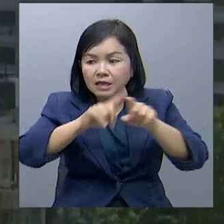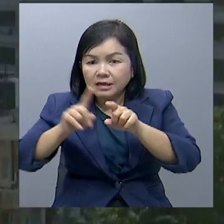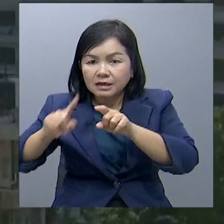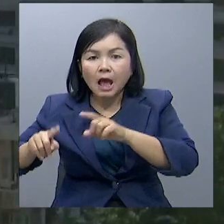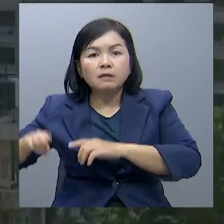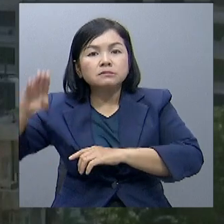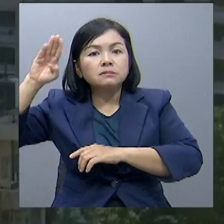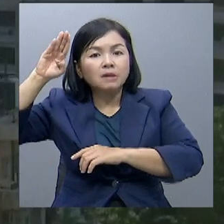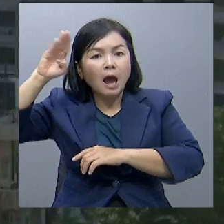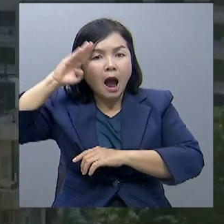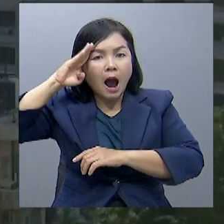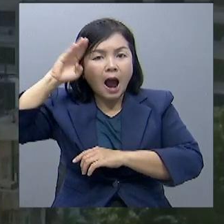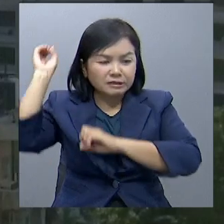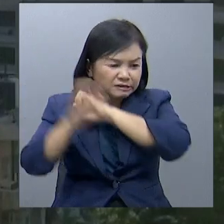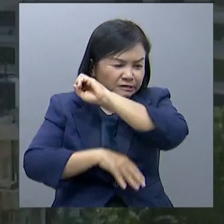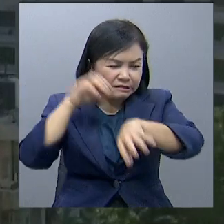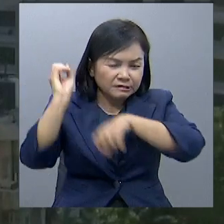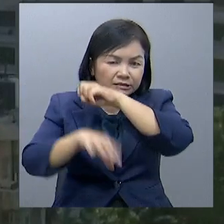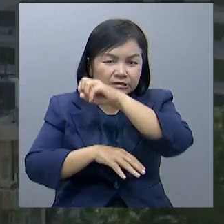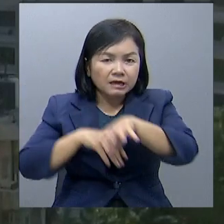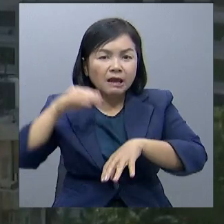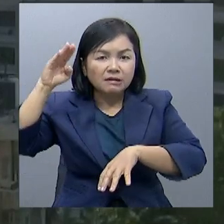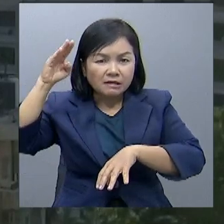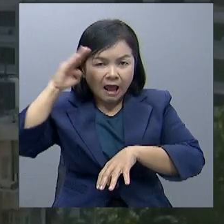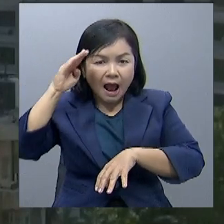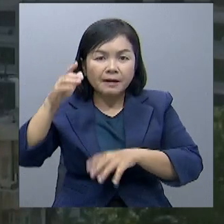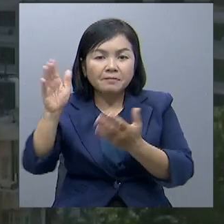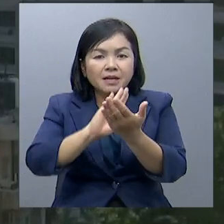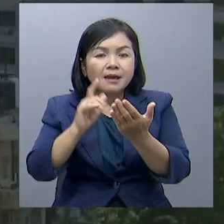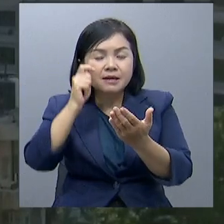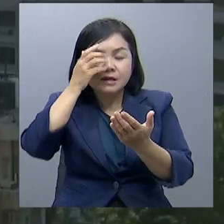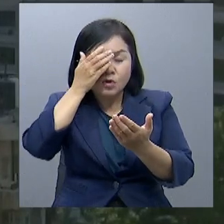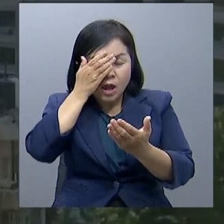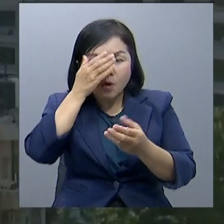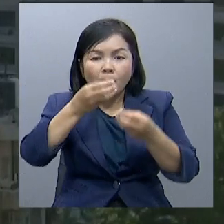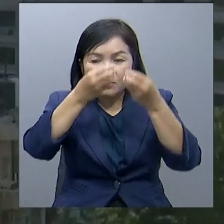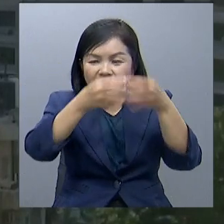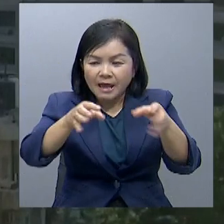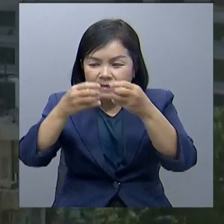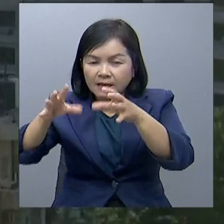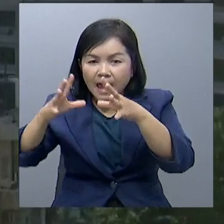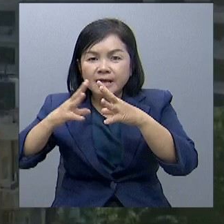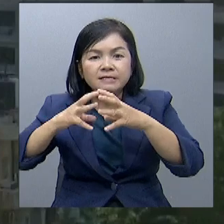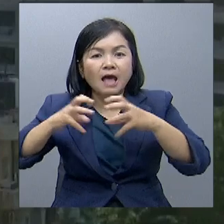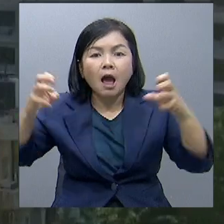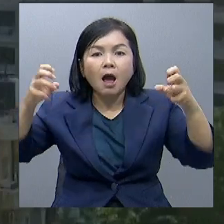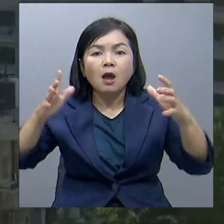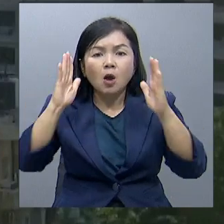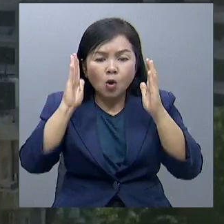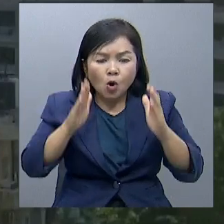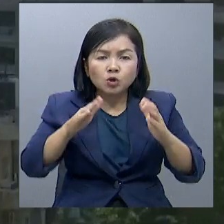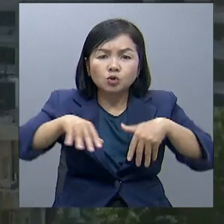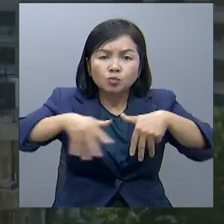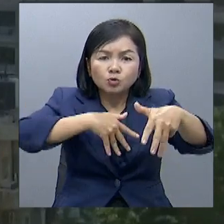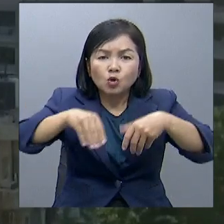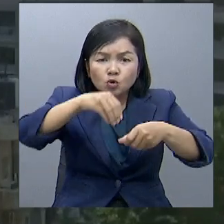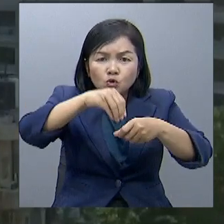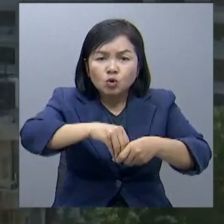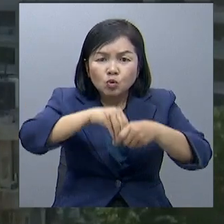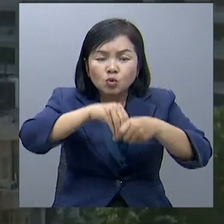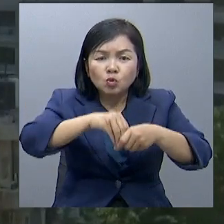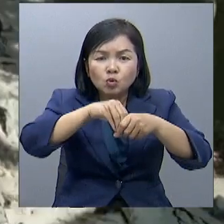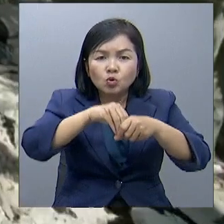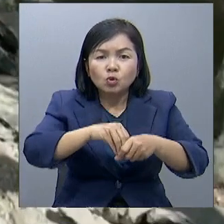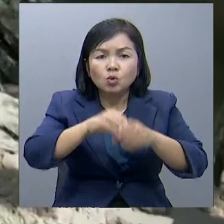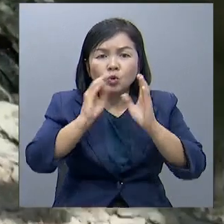ทัพอิสราเอลทำลายจนไม่สามารถใช้การได้ร้อยละ 80ของค่ายผู้อพยพซึ่งมีคนอาศัยอยู่ประมาณ 20,000คนไม่มีน้ำปรับปา